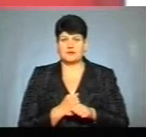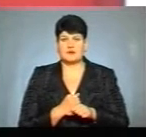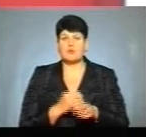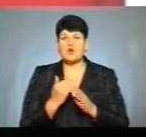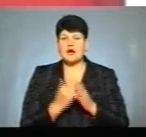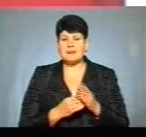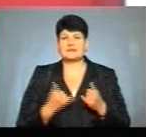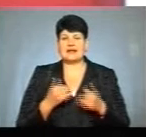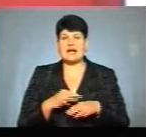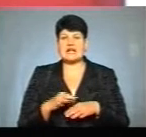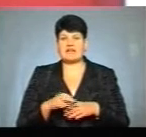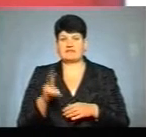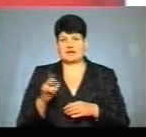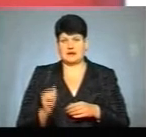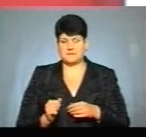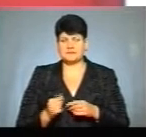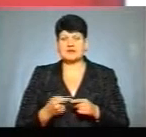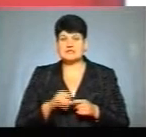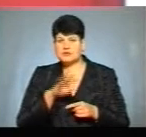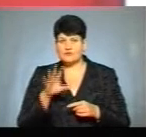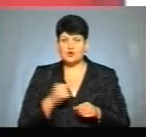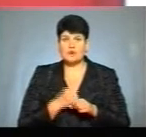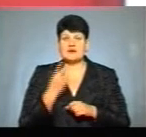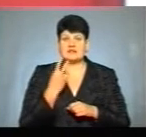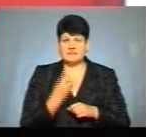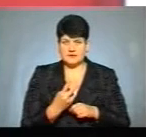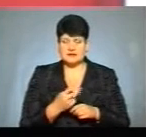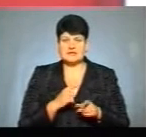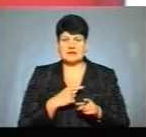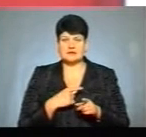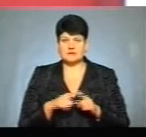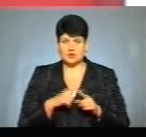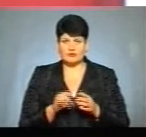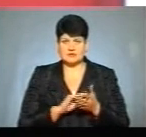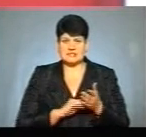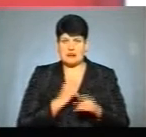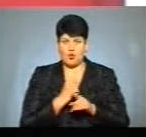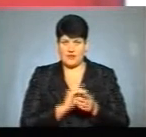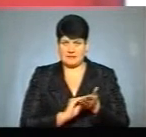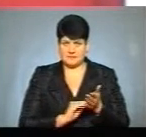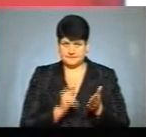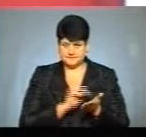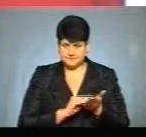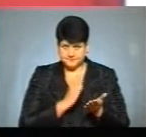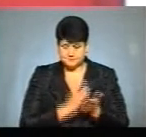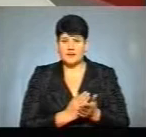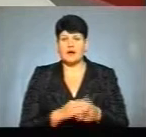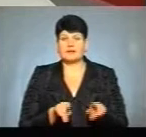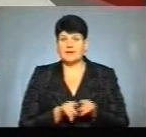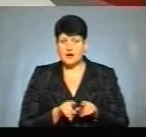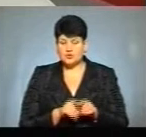цих чотирьох позицій працівники поліції здійснюють дві. Це виносять терміновий заборонний припис, а також